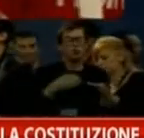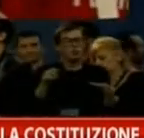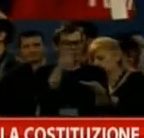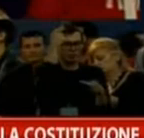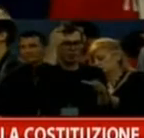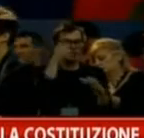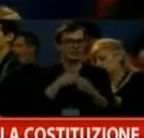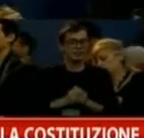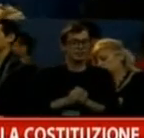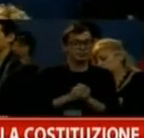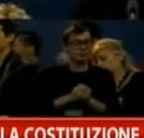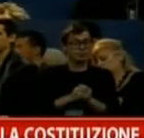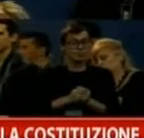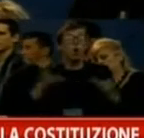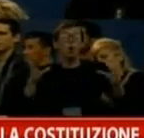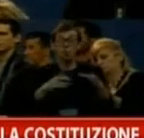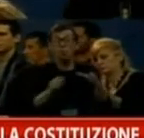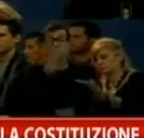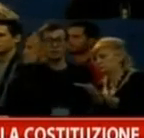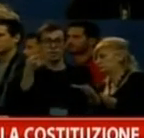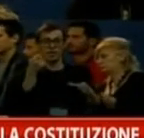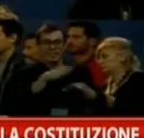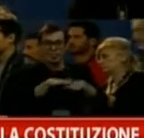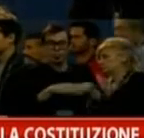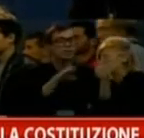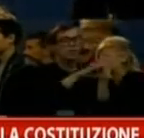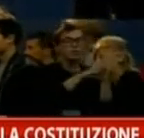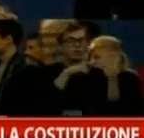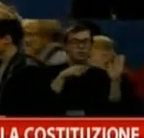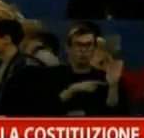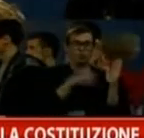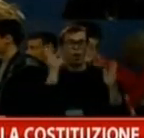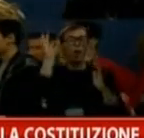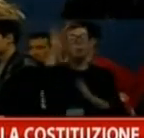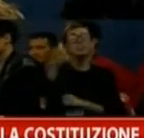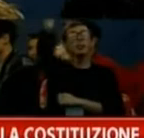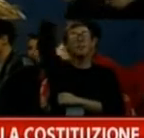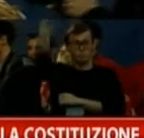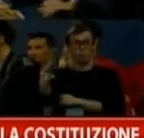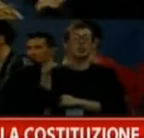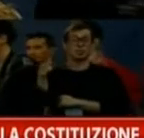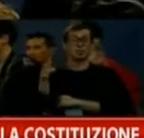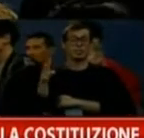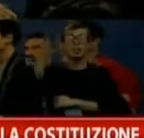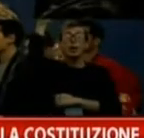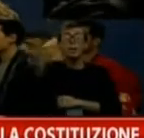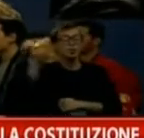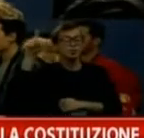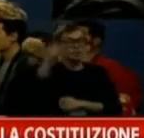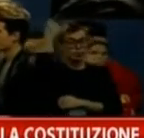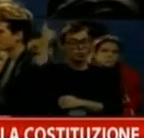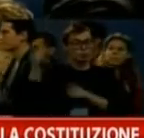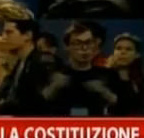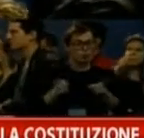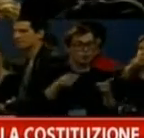soggetti protagonisti in una fase estremamente difficile della vita del nostro Paese. Questo è un punto